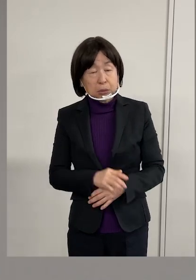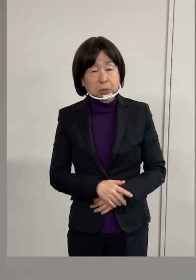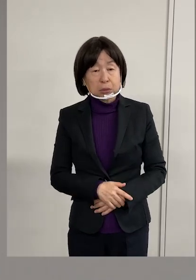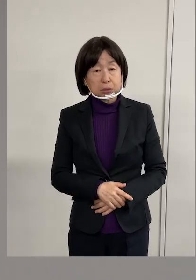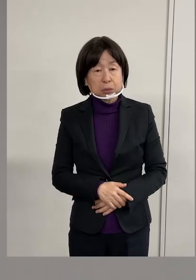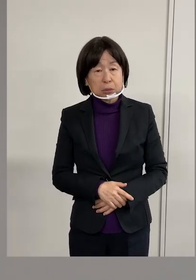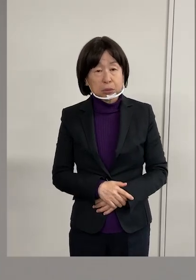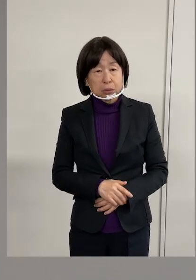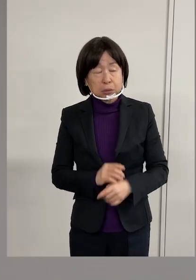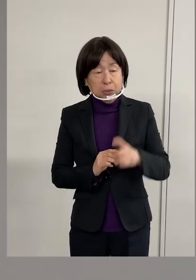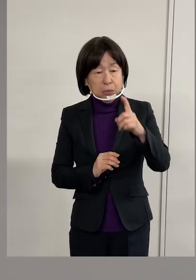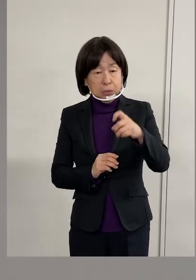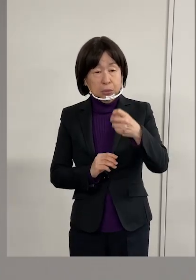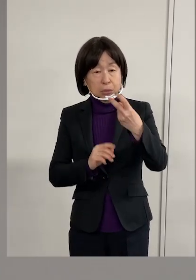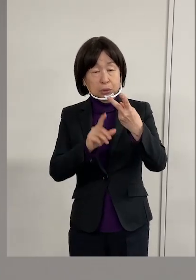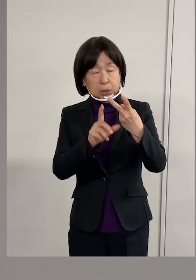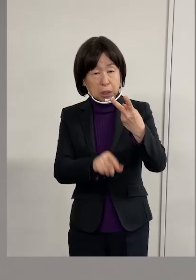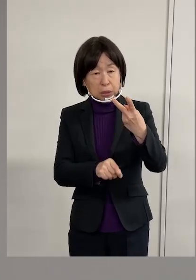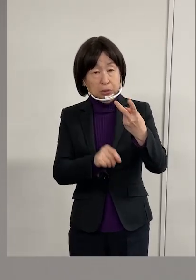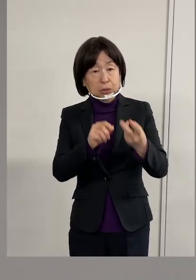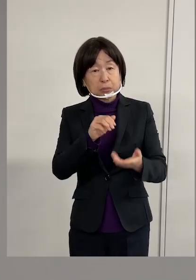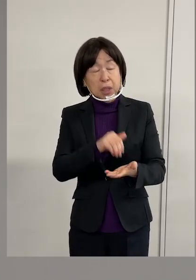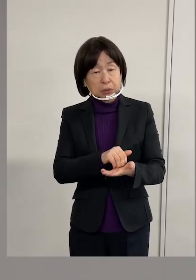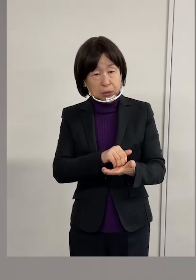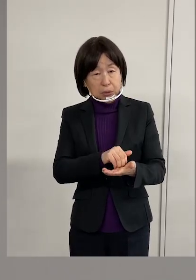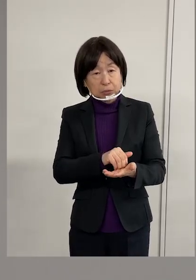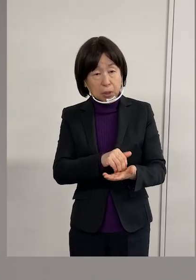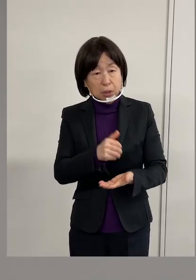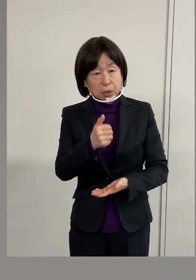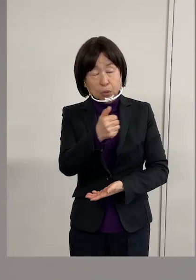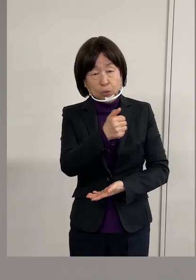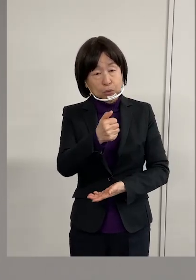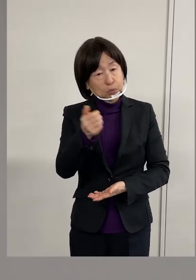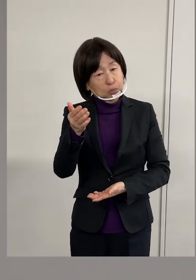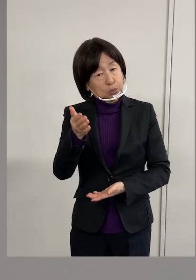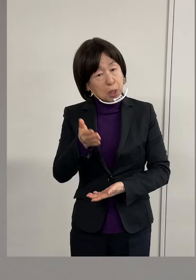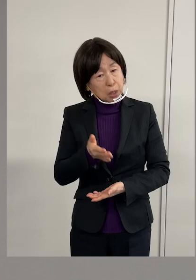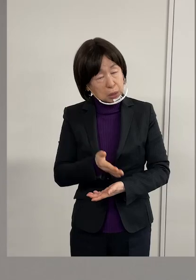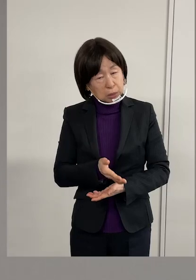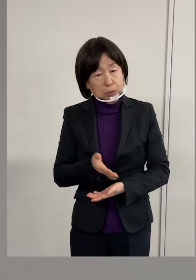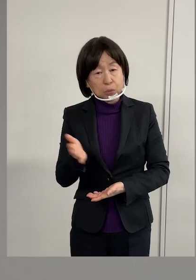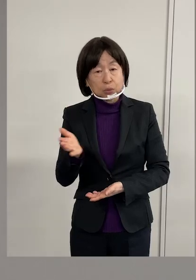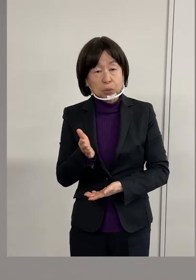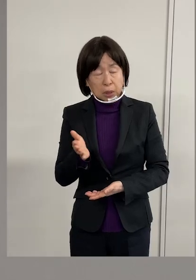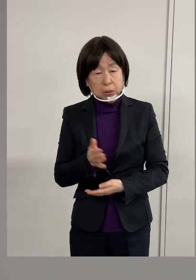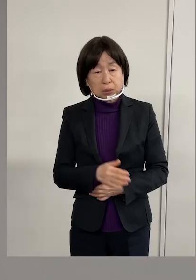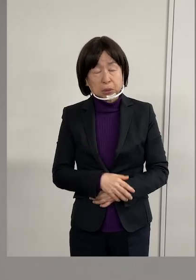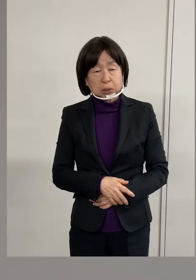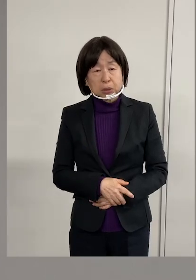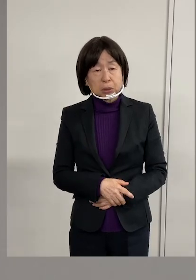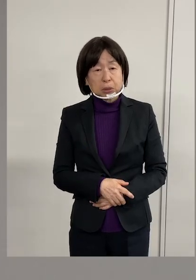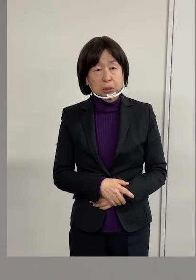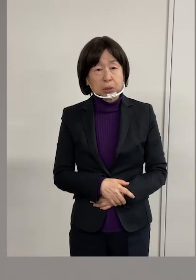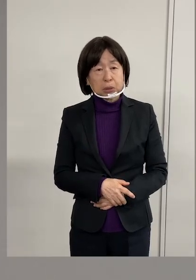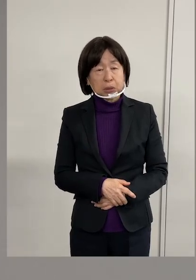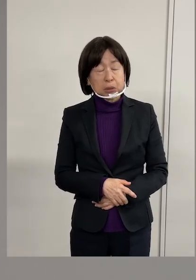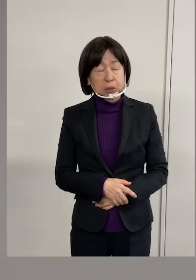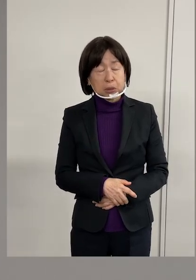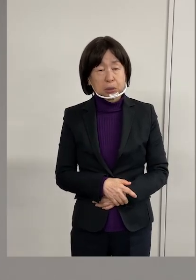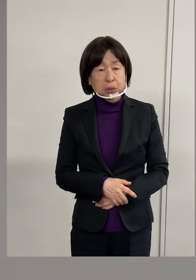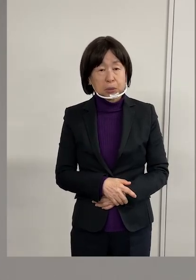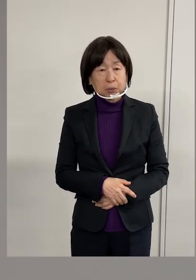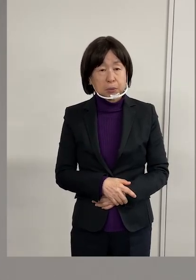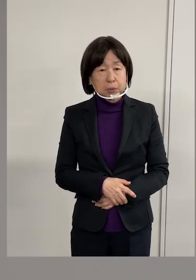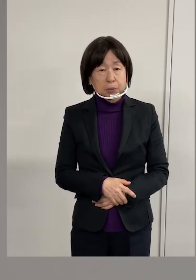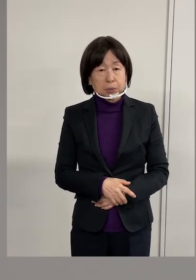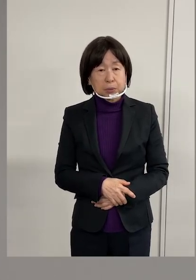12月末での交付率が大体 50% 程度だろうということで、当然この申請、の